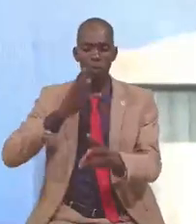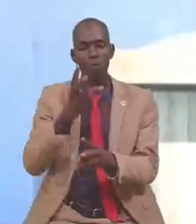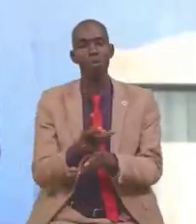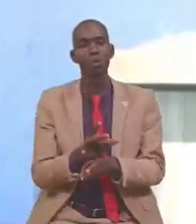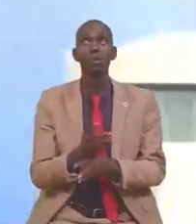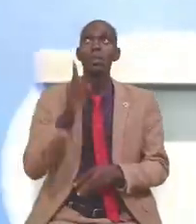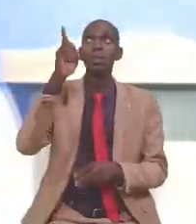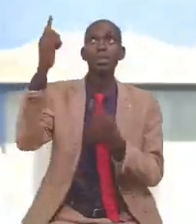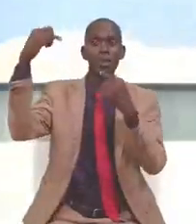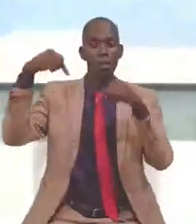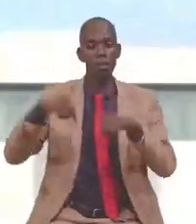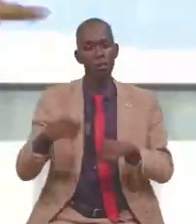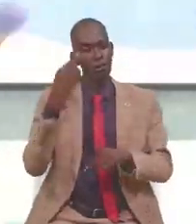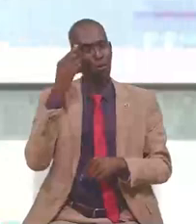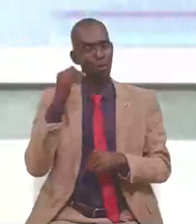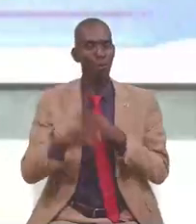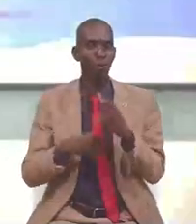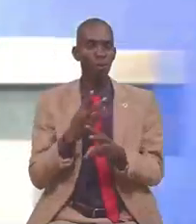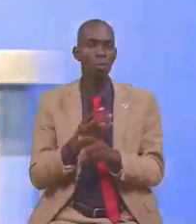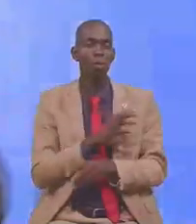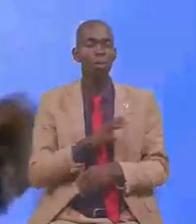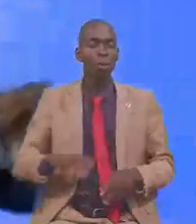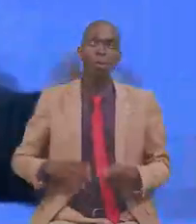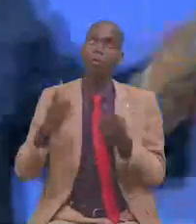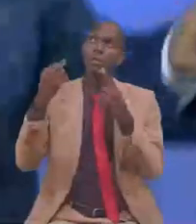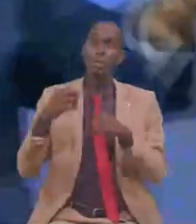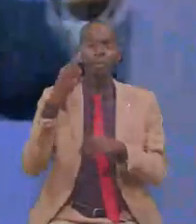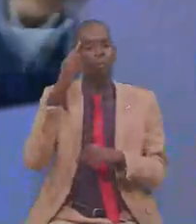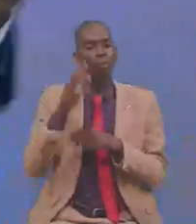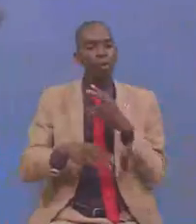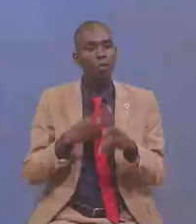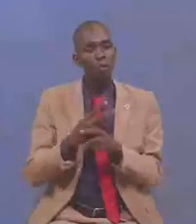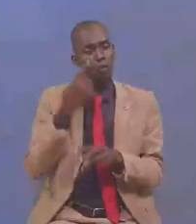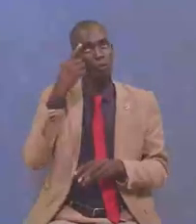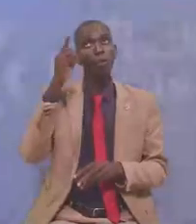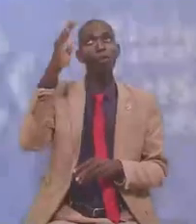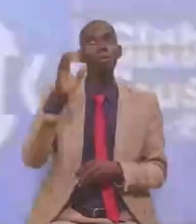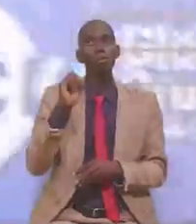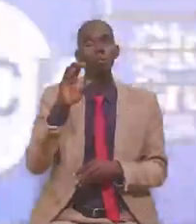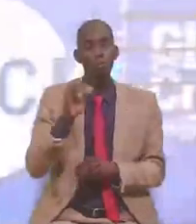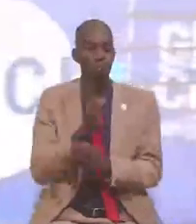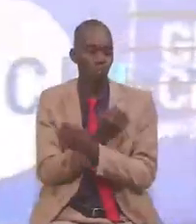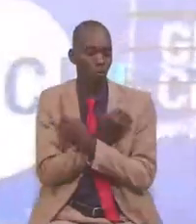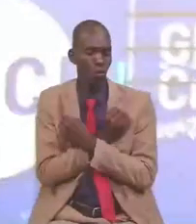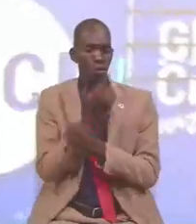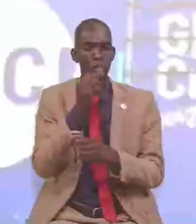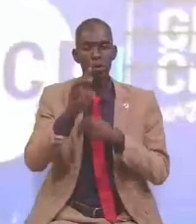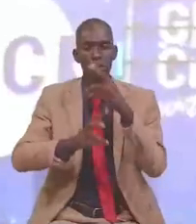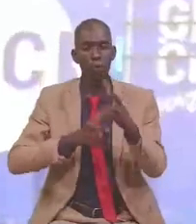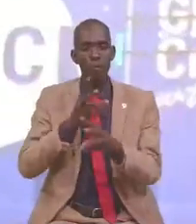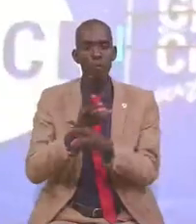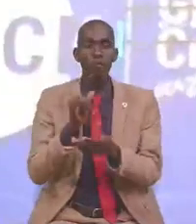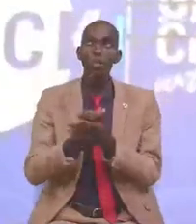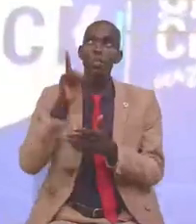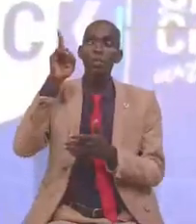pour le monde. Christ est venu pour le monde car Dieu a tant aimé le monde qu'il a donné son